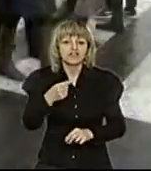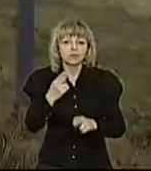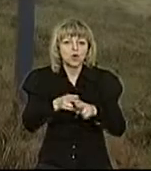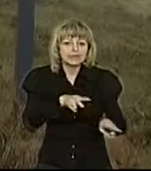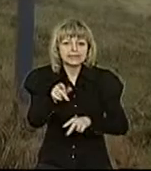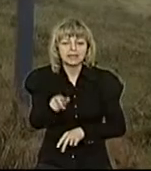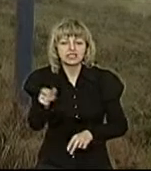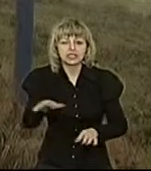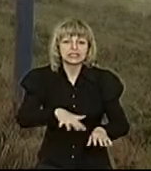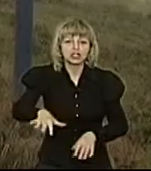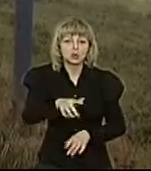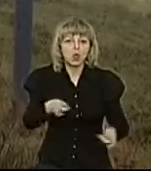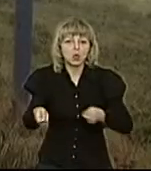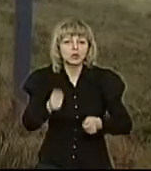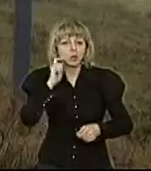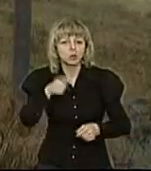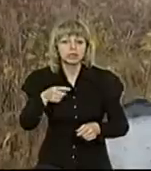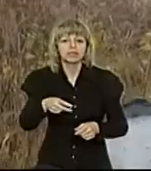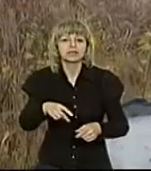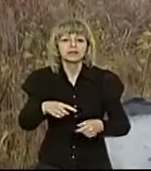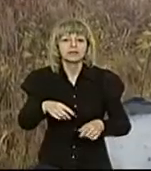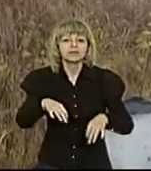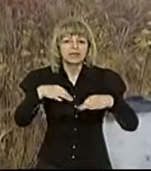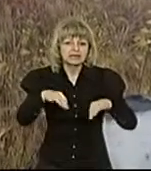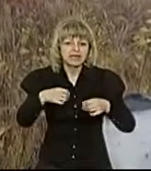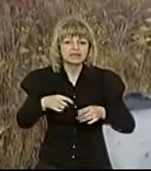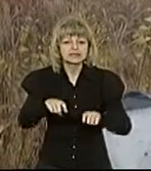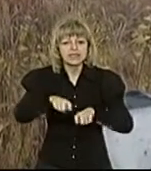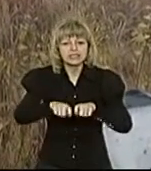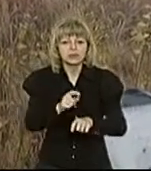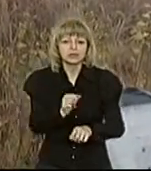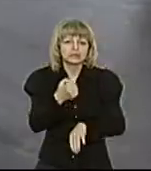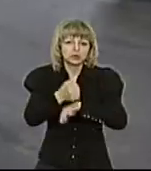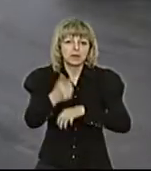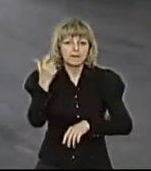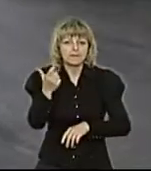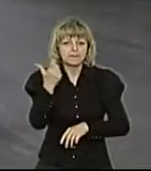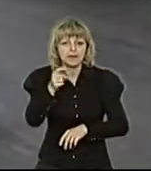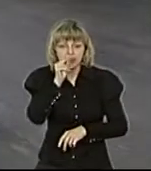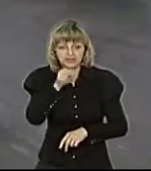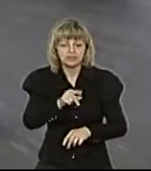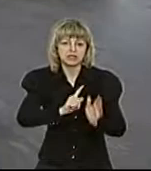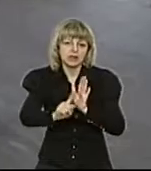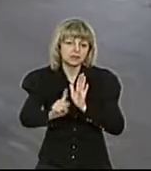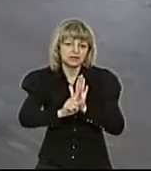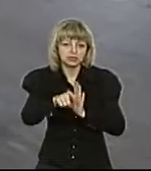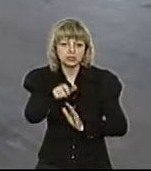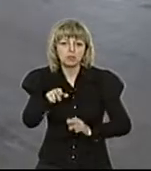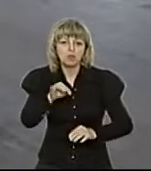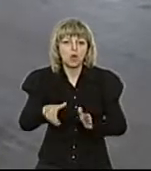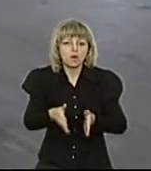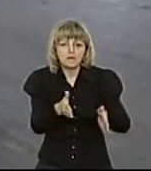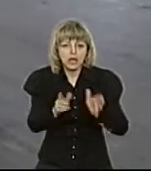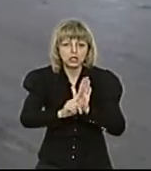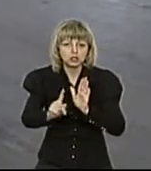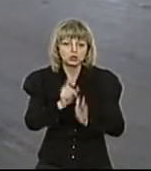залізничників територіальне управління Укртрансінспекції зобов'язало перевізника припинити перевезення пасажирів по маршруту